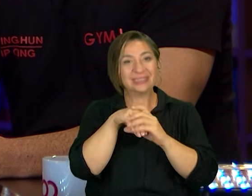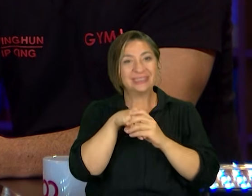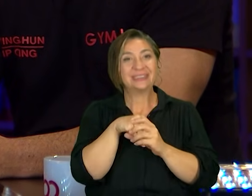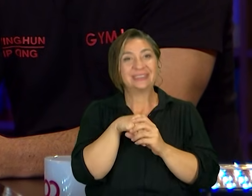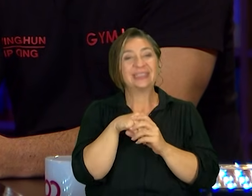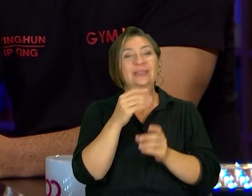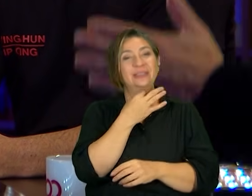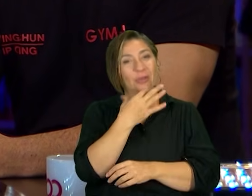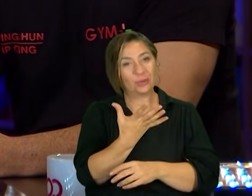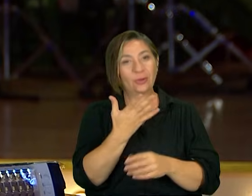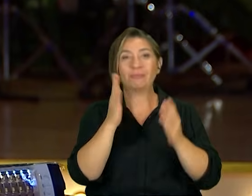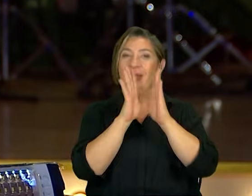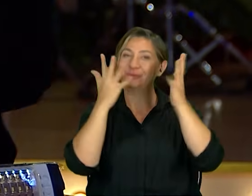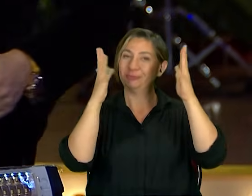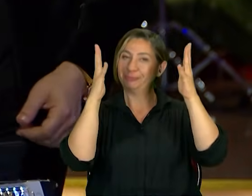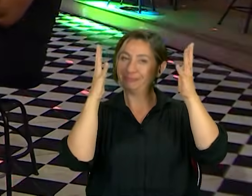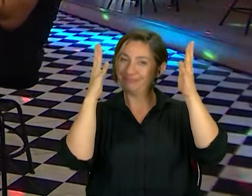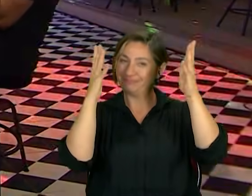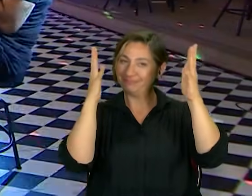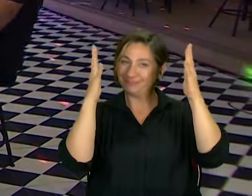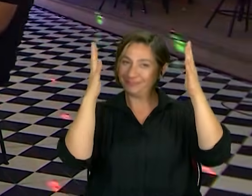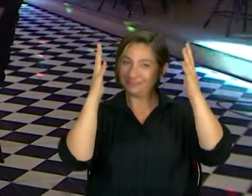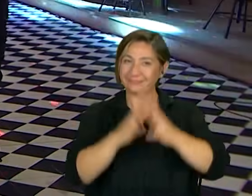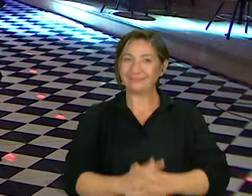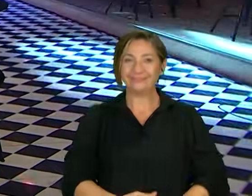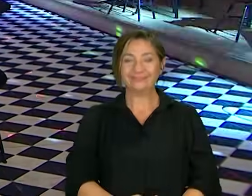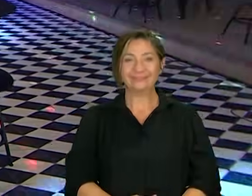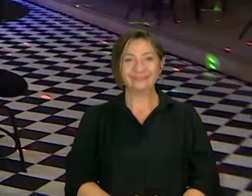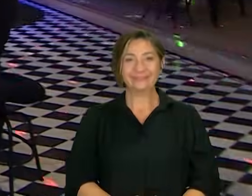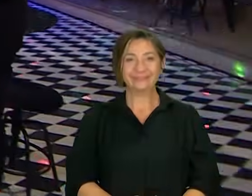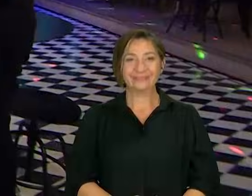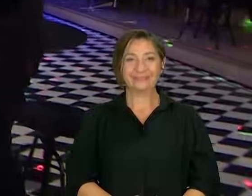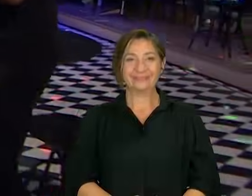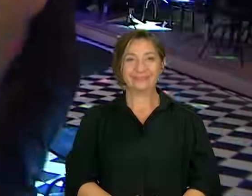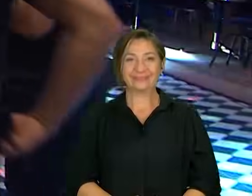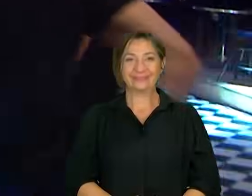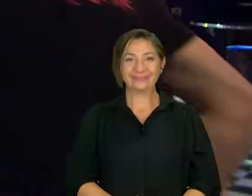ederim. Özellikle teşekkür ediyorum. Alkışlıyoruz. Teşekkür ederim.